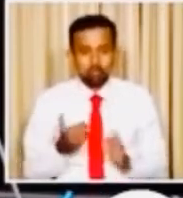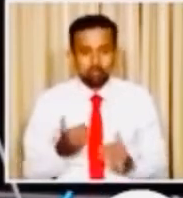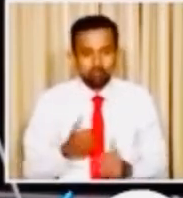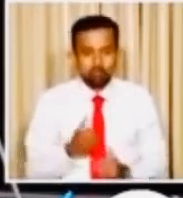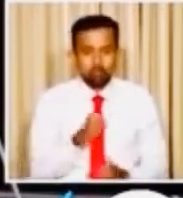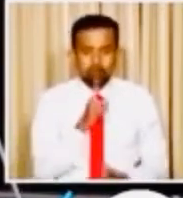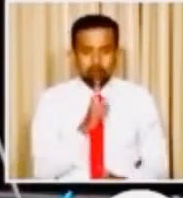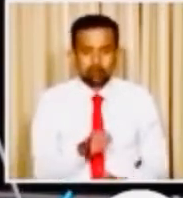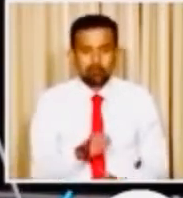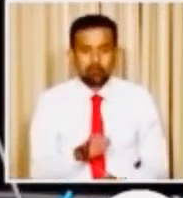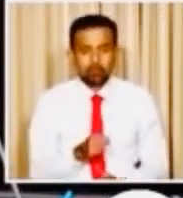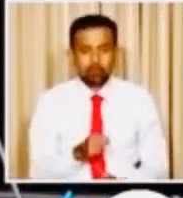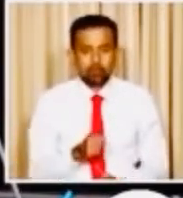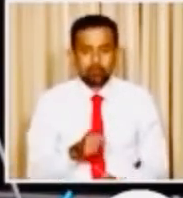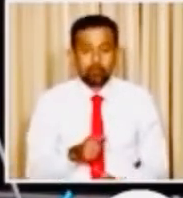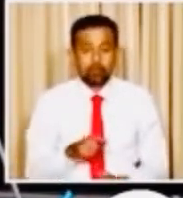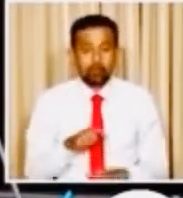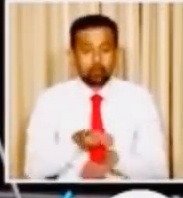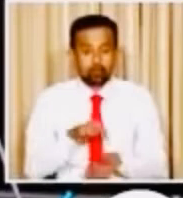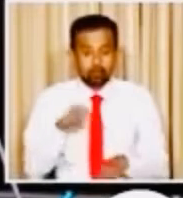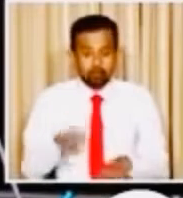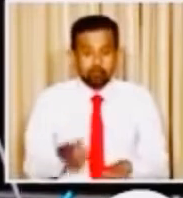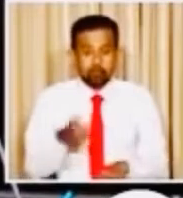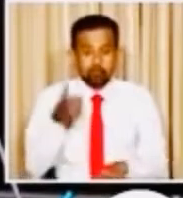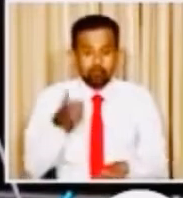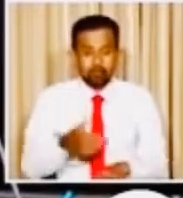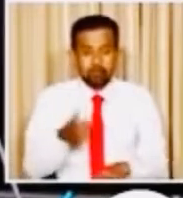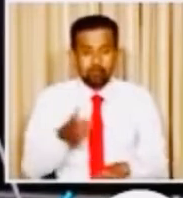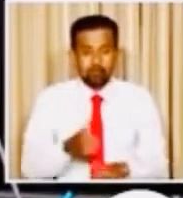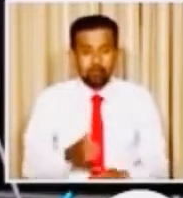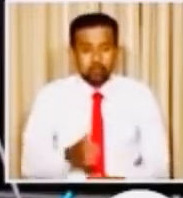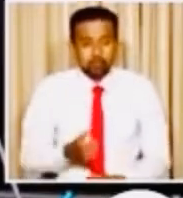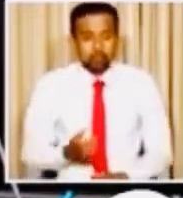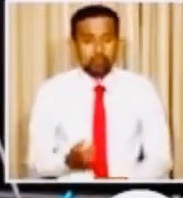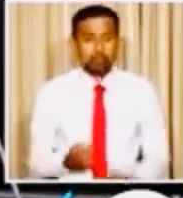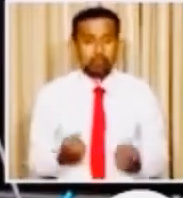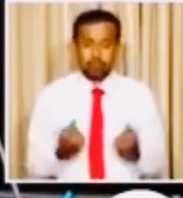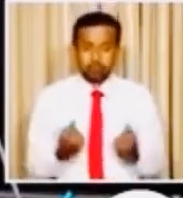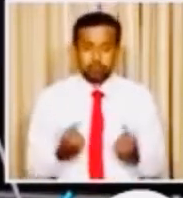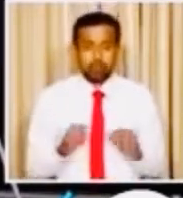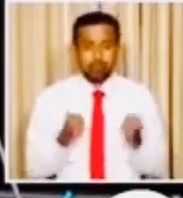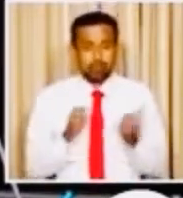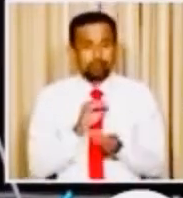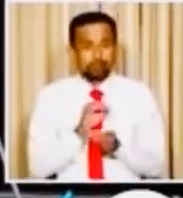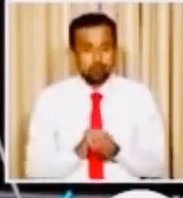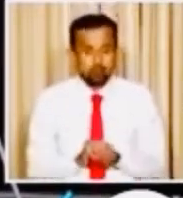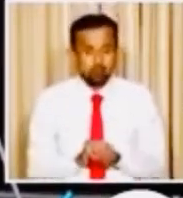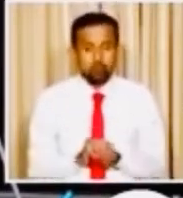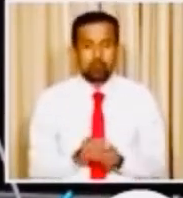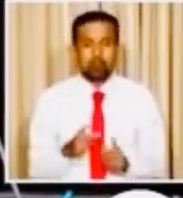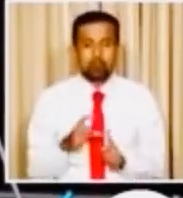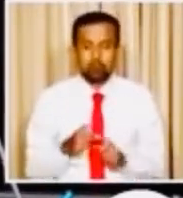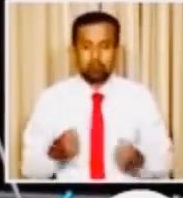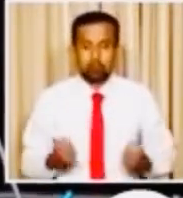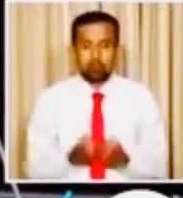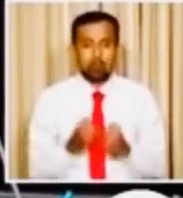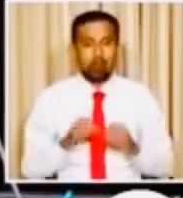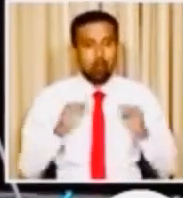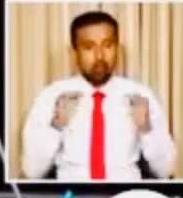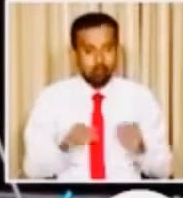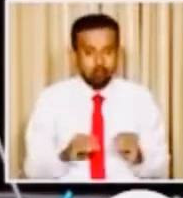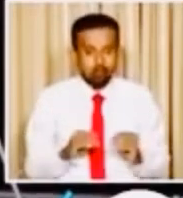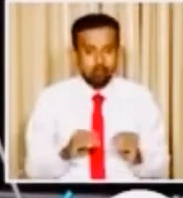මතක් කරන්න අවශ්‍යයි. මේක ඉතාම කාලීන මේ වෙලාවේ අවශ්‍ය ජීවිත බේරා ගැනීමට සහ බලපතල අනතුරු බේරා